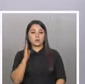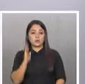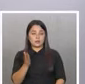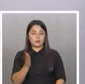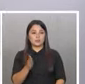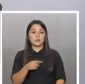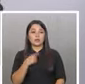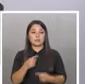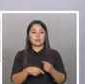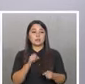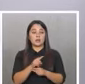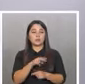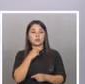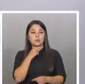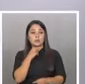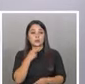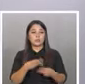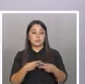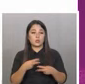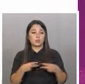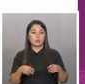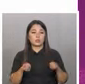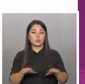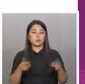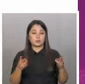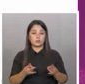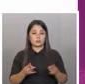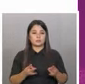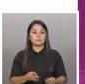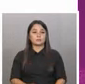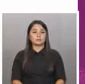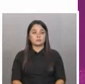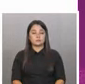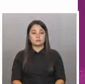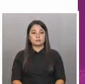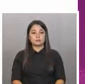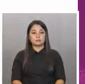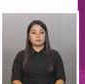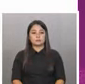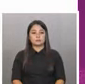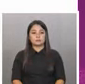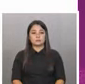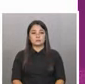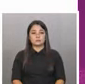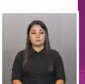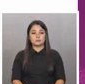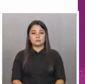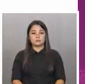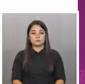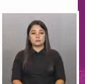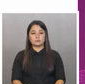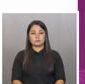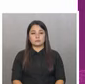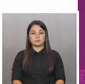тапсырманы орындайық. Теңдеуді шешіңіз. X квадрат азайтылған 3X азайтылған 18. Көбейту